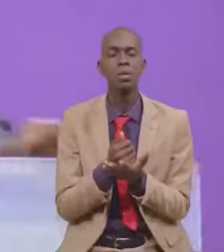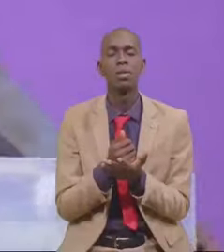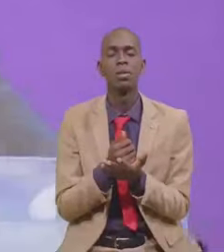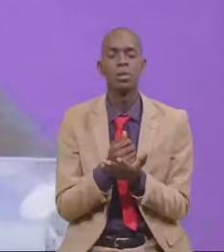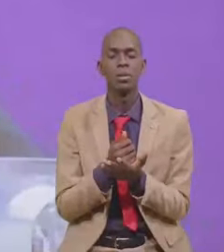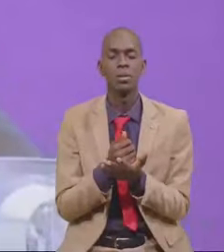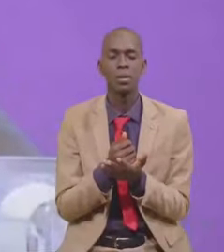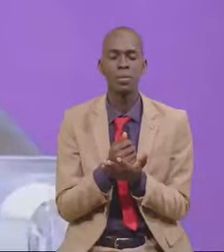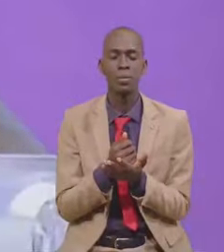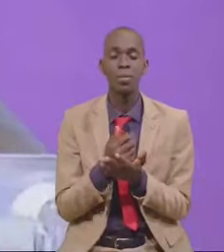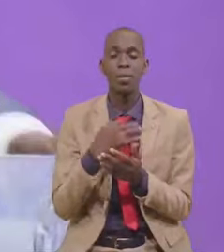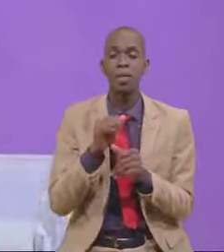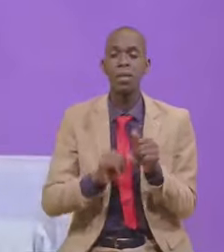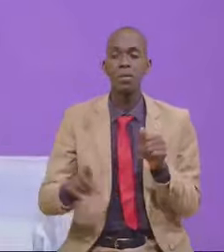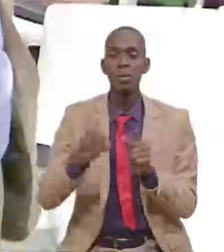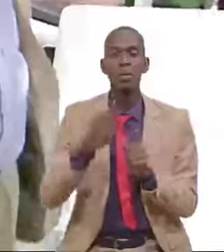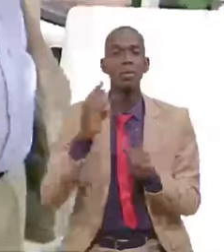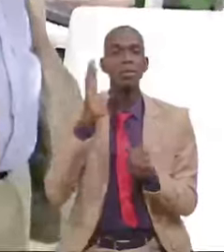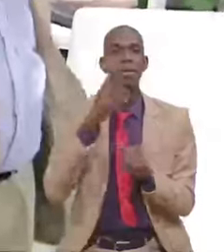Et tout le monde dise Amen.